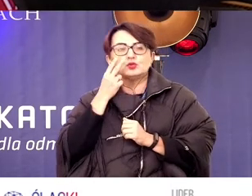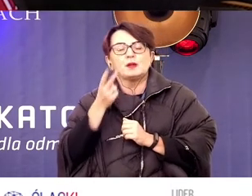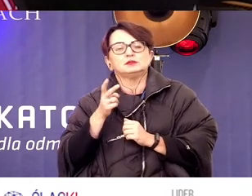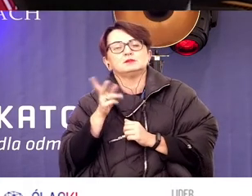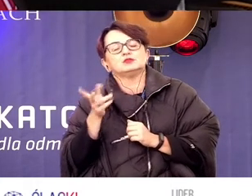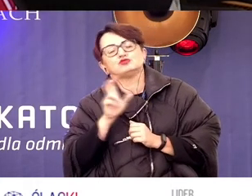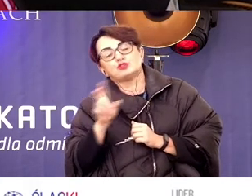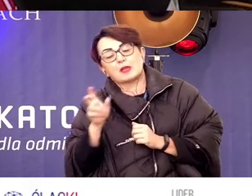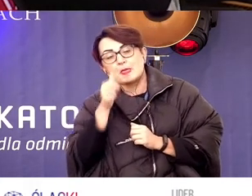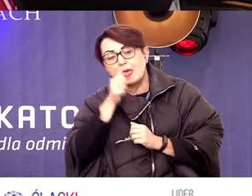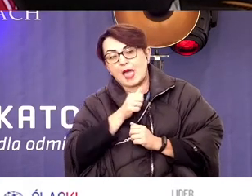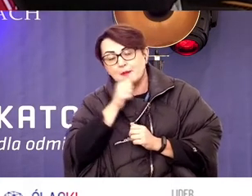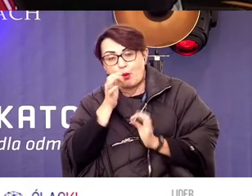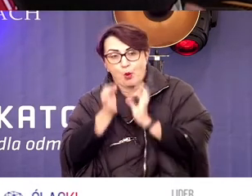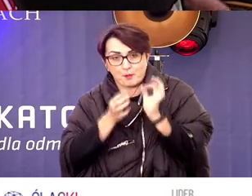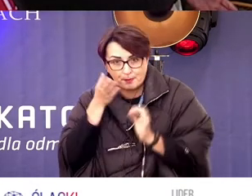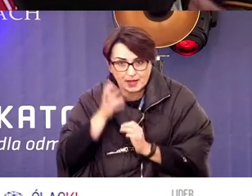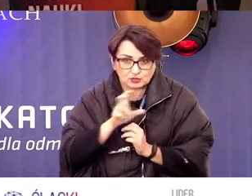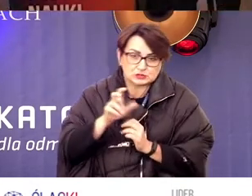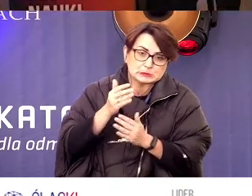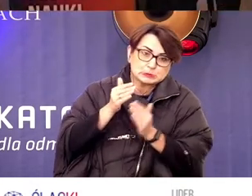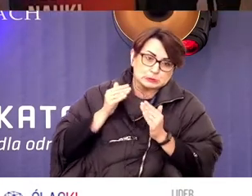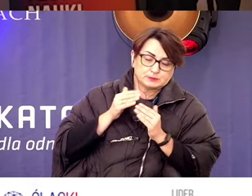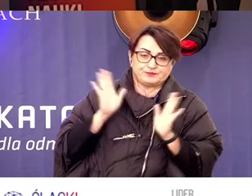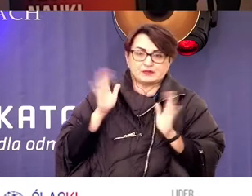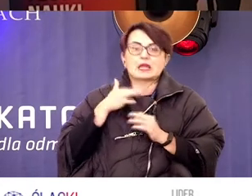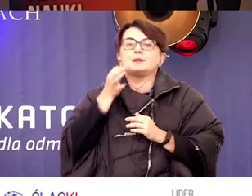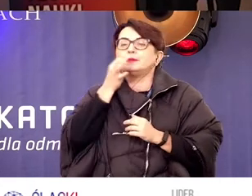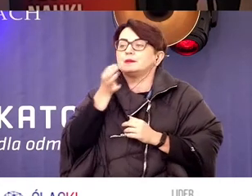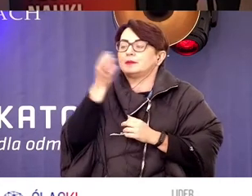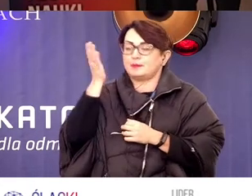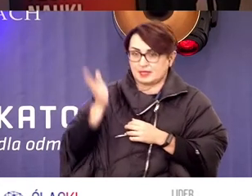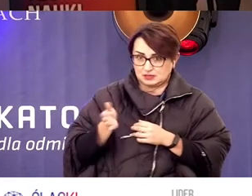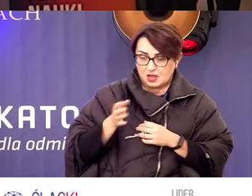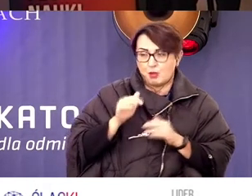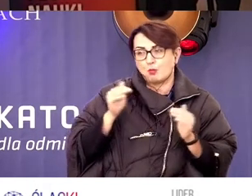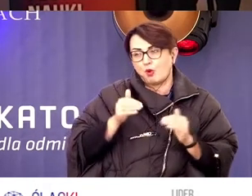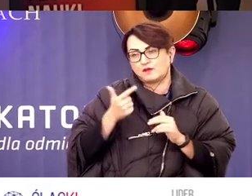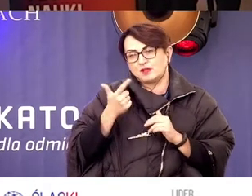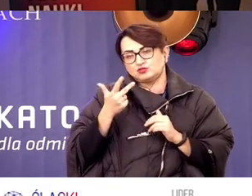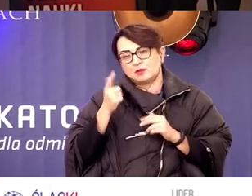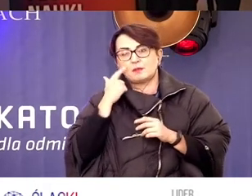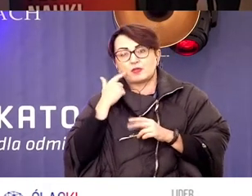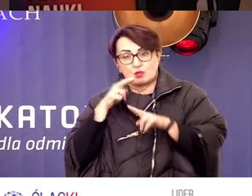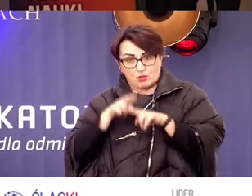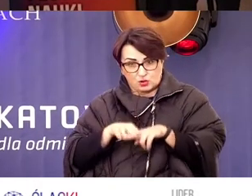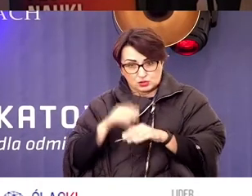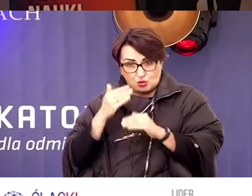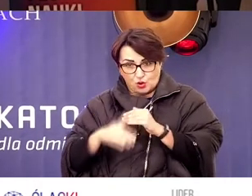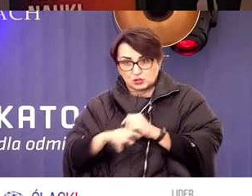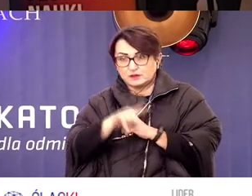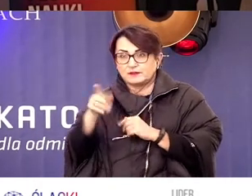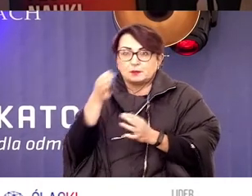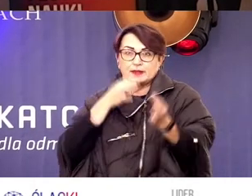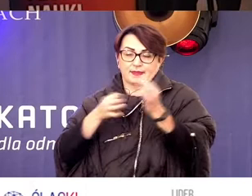na ile uchylą nam tego rąbka tajemnicy. Ja będę zadawała pytania, może 2-3 minuty, jak nam zostaną, jakieś 1-2 pytania